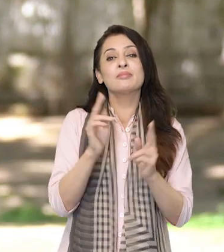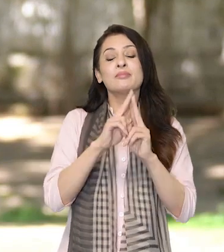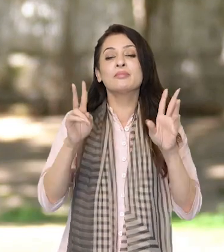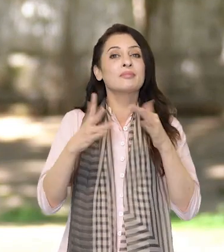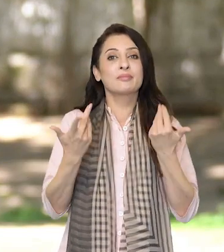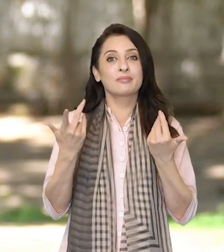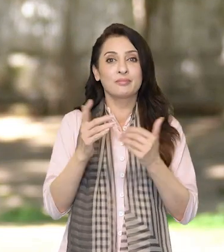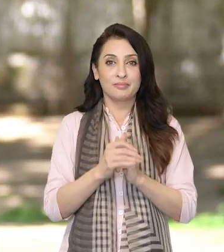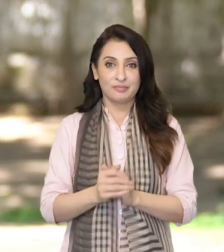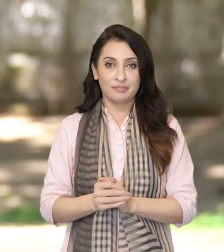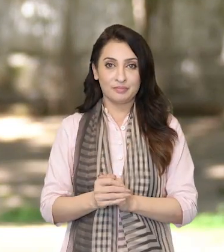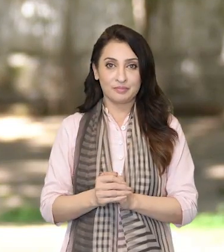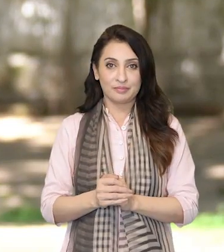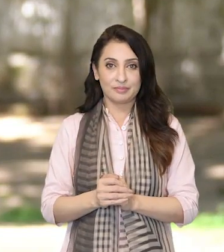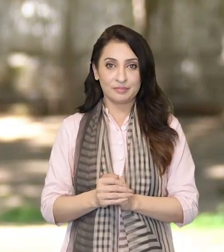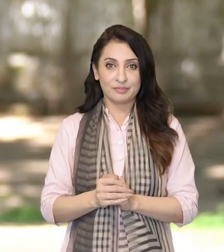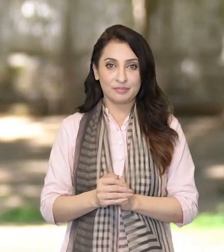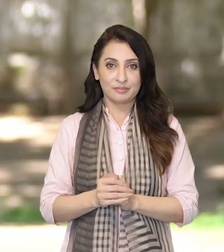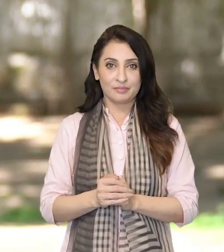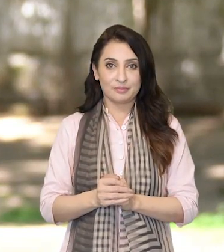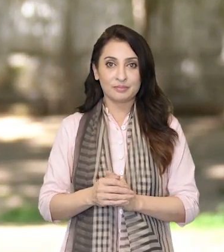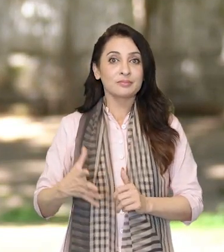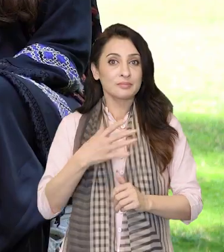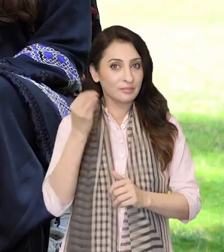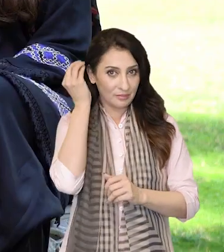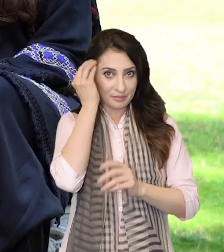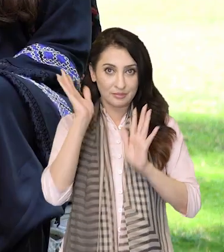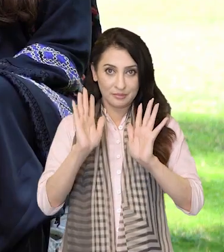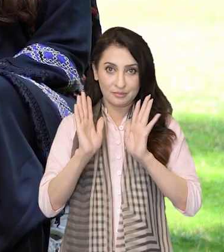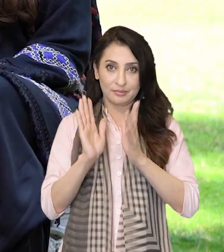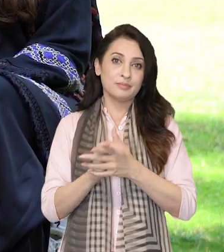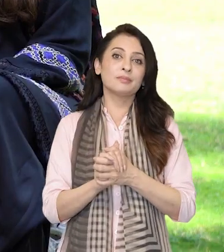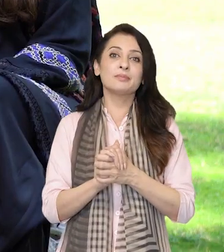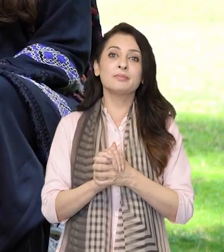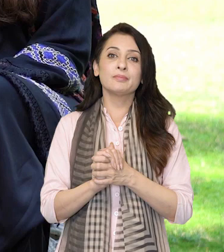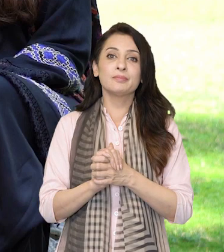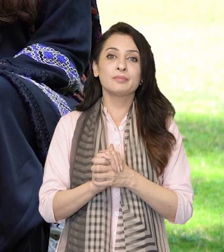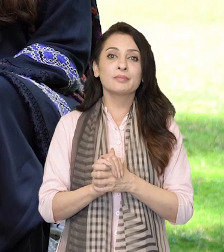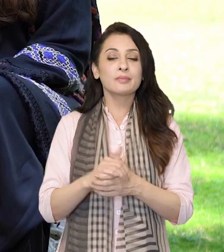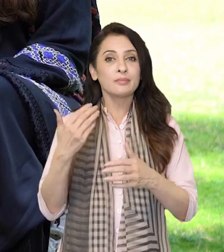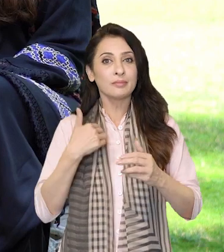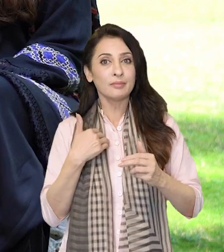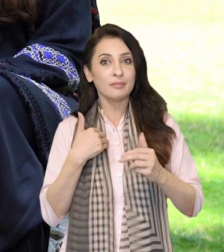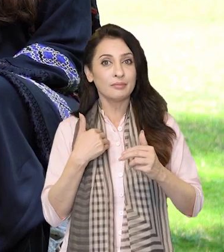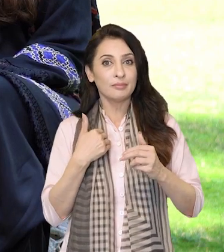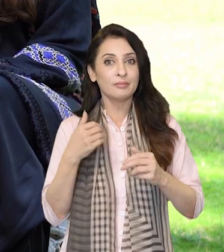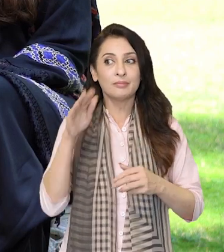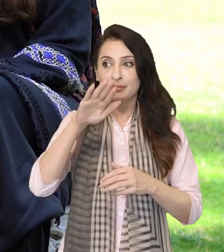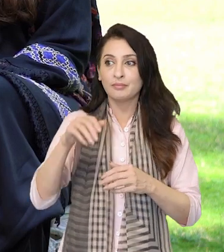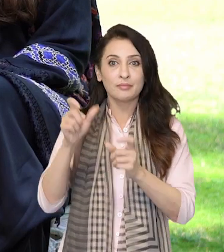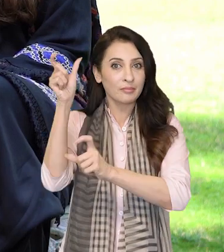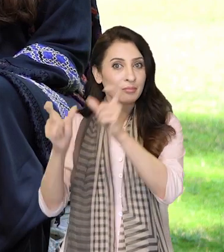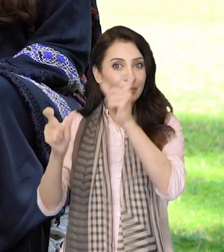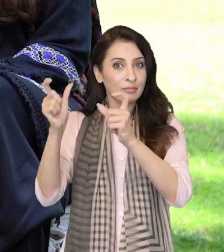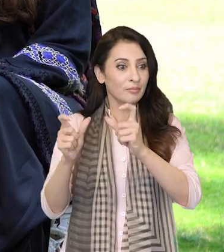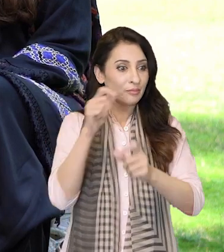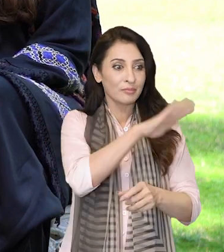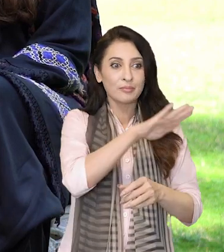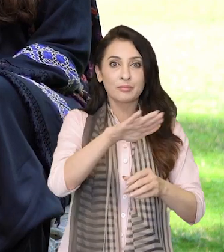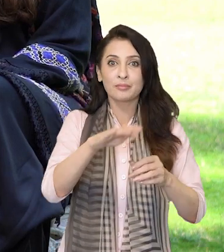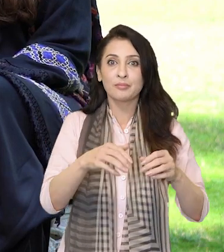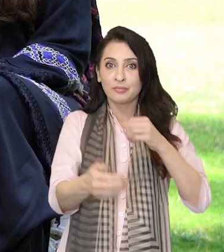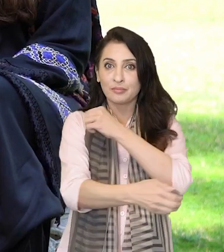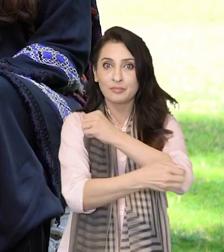हम ये कैसे इन अदारों में जा सकते हैं। तो हमें रियलाइज़ हुआ कि how we are the bridge that are connecting